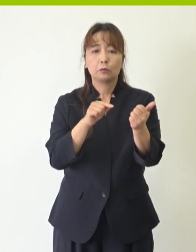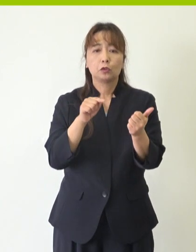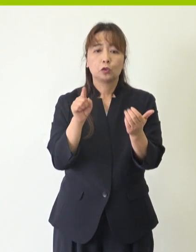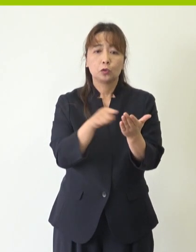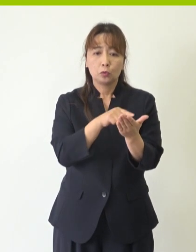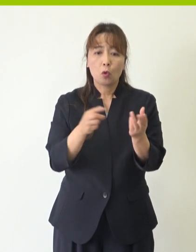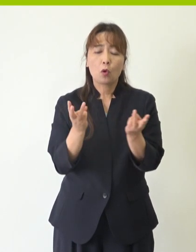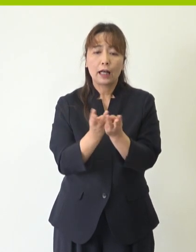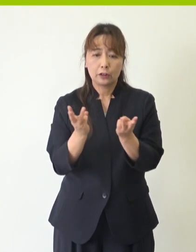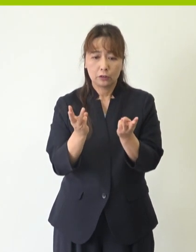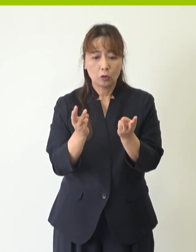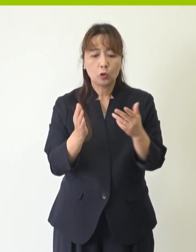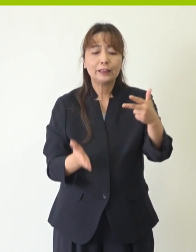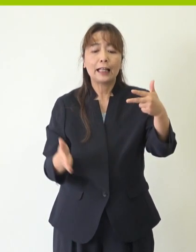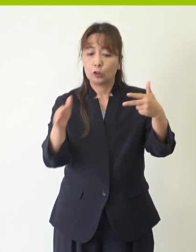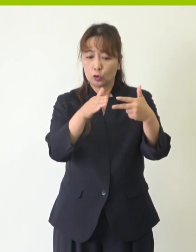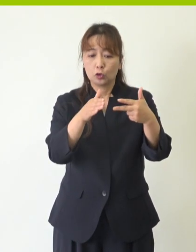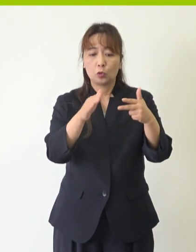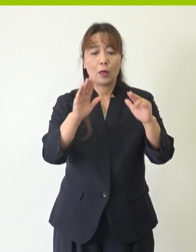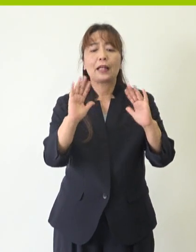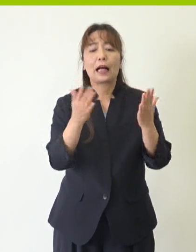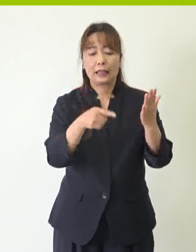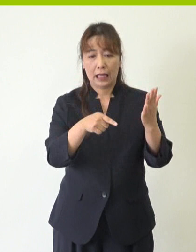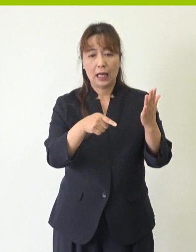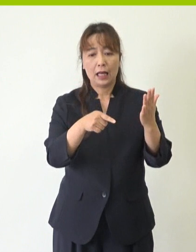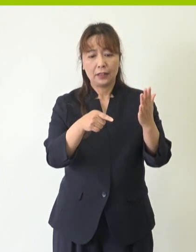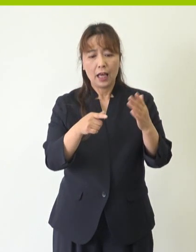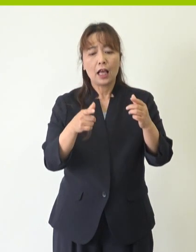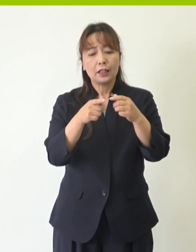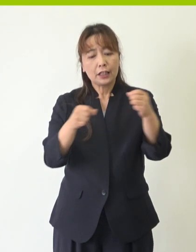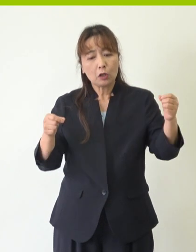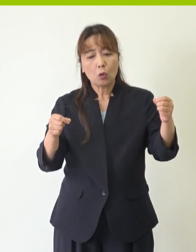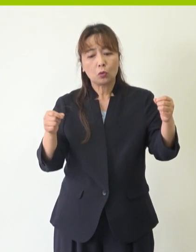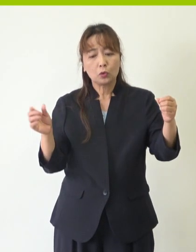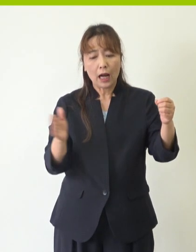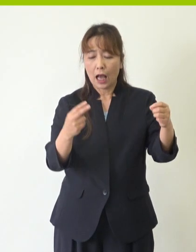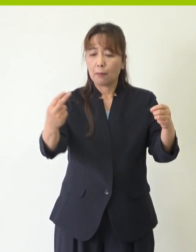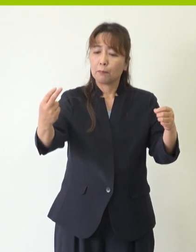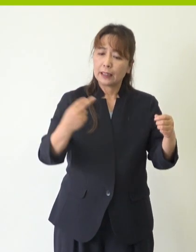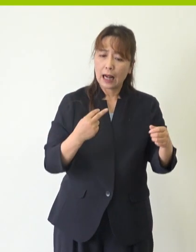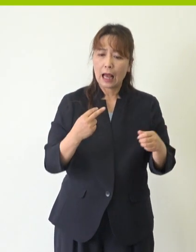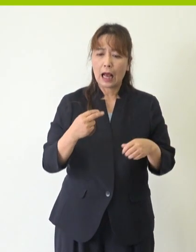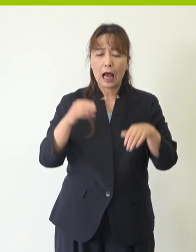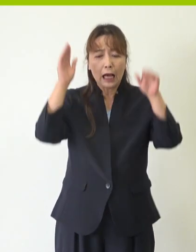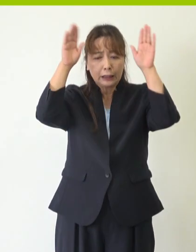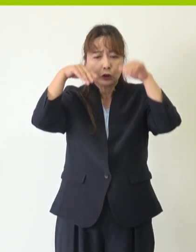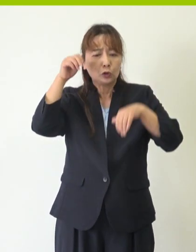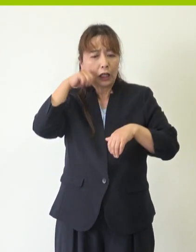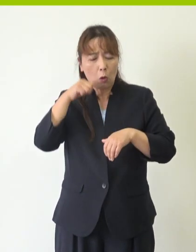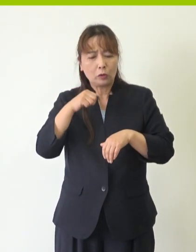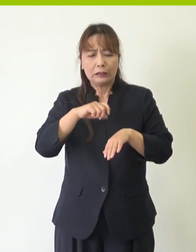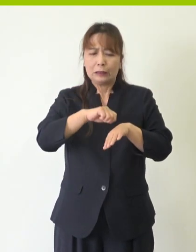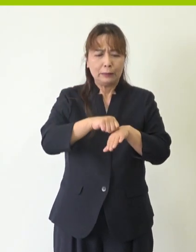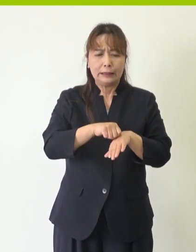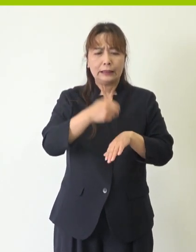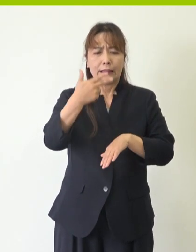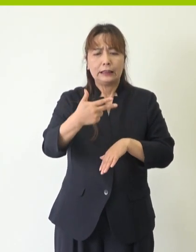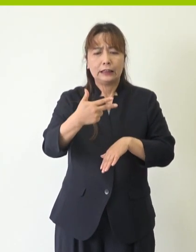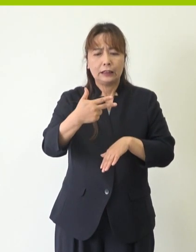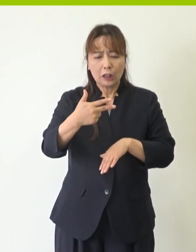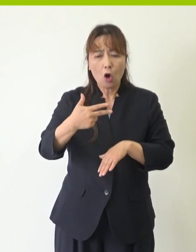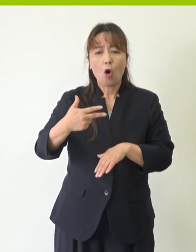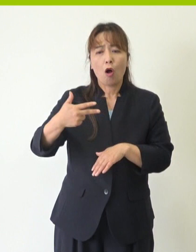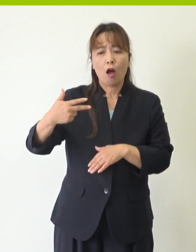処分をする施設を有していなかったということで非常にあの全国的にもあの犬猫に対して厳しい子であるという